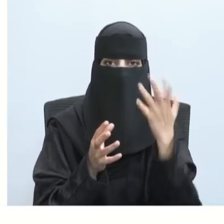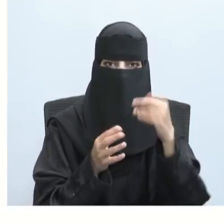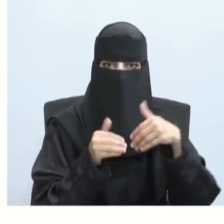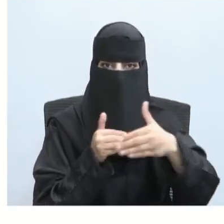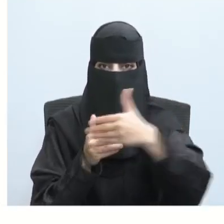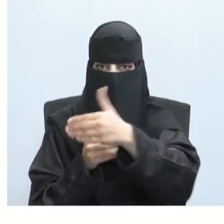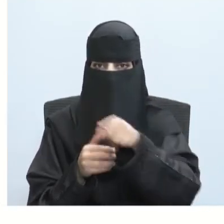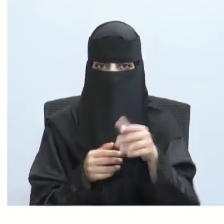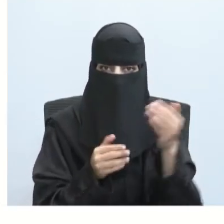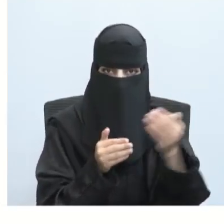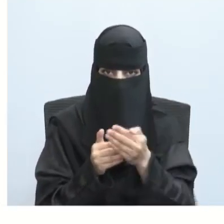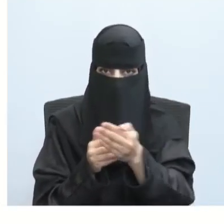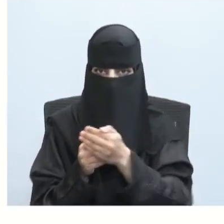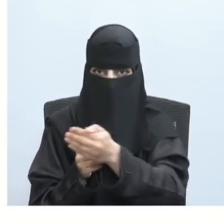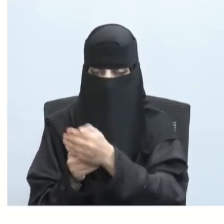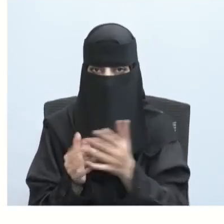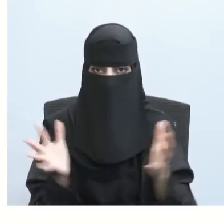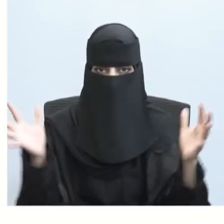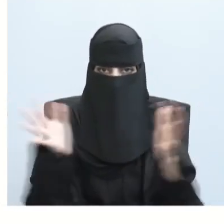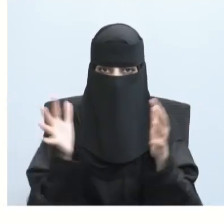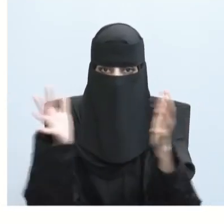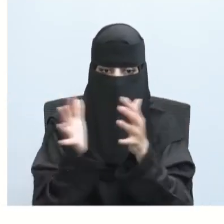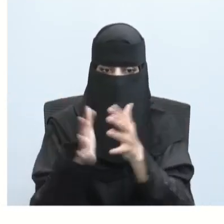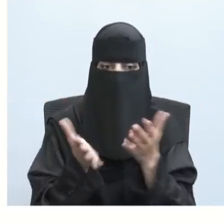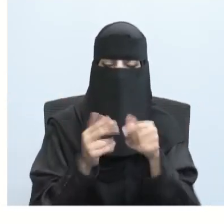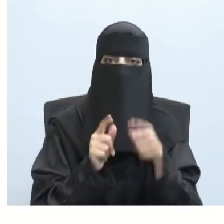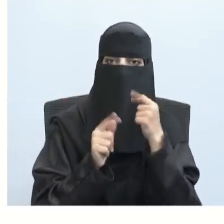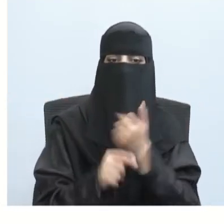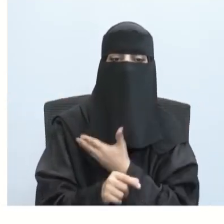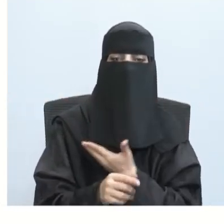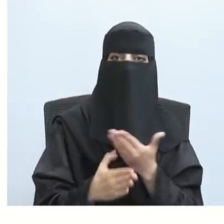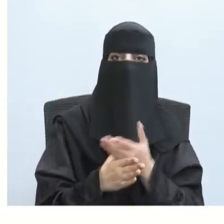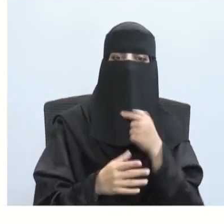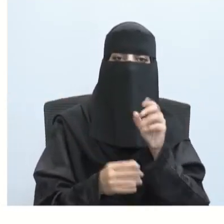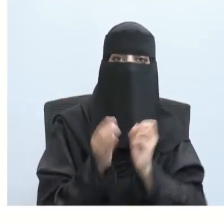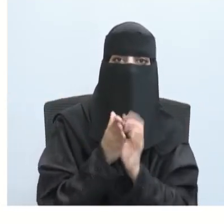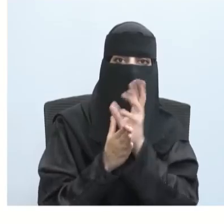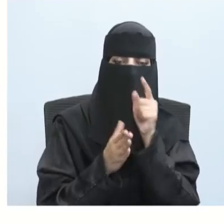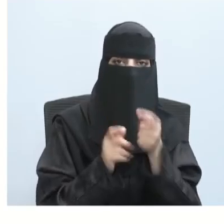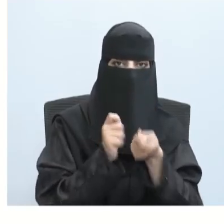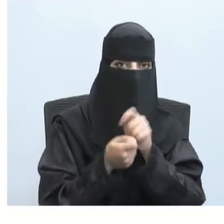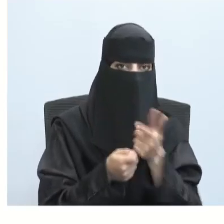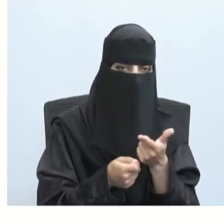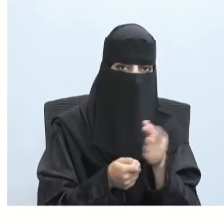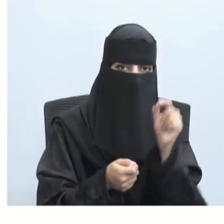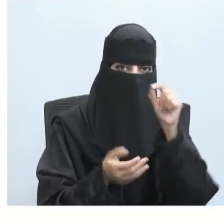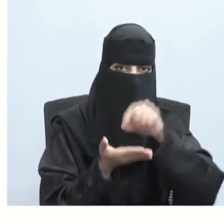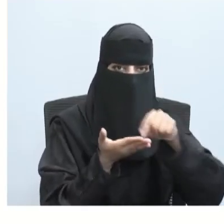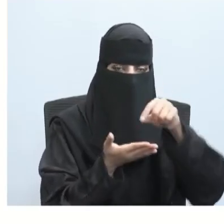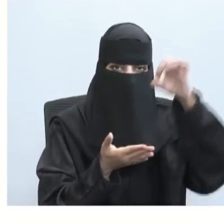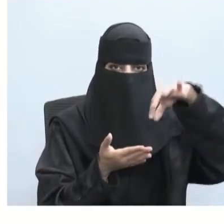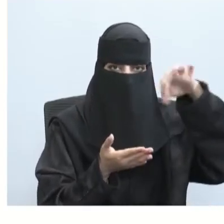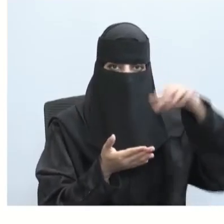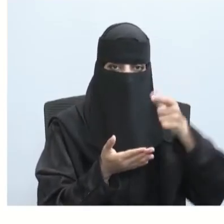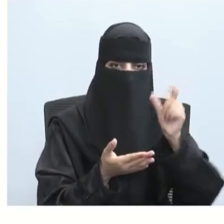ويحدث ما يسمى بتكثف كما شاهدنا قبل قليل عبر الورده والتي تكونت لديها قطرات من